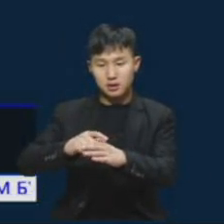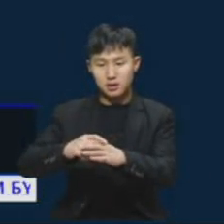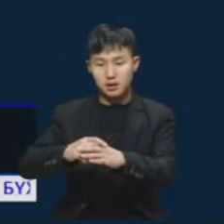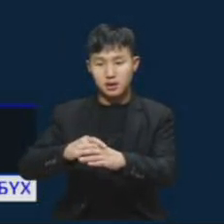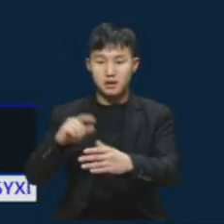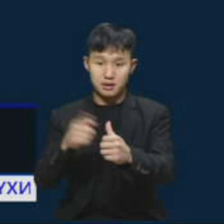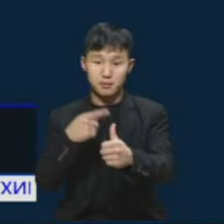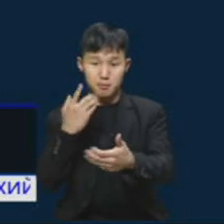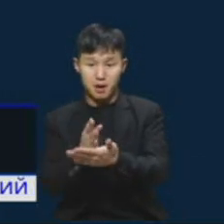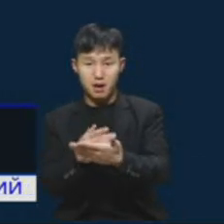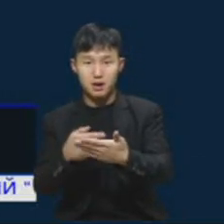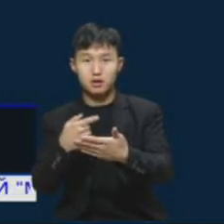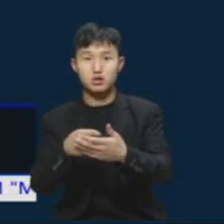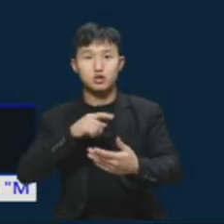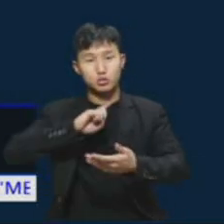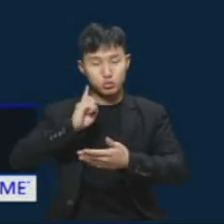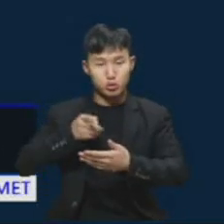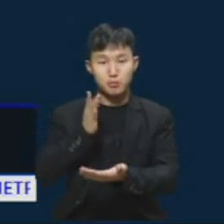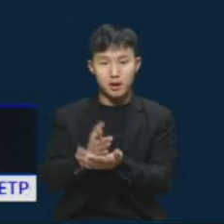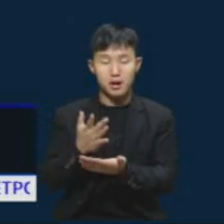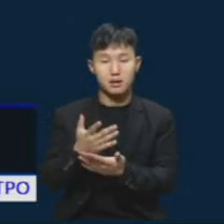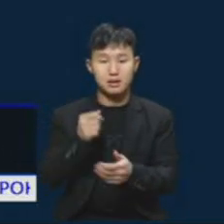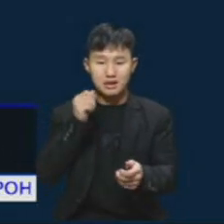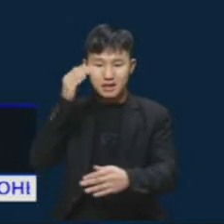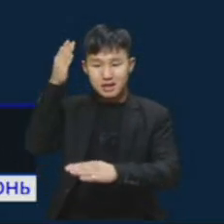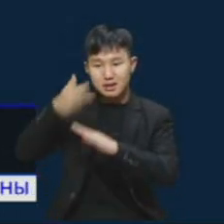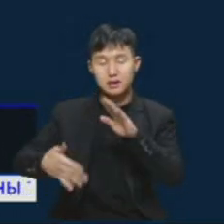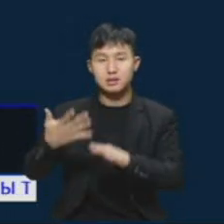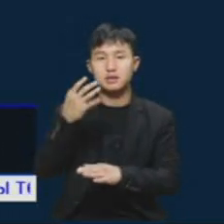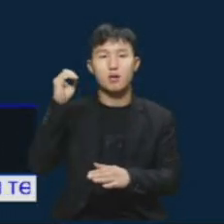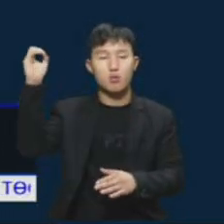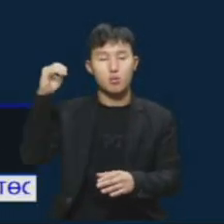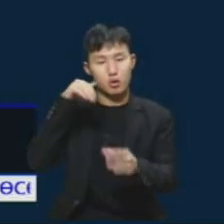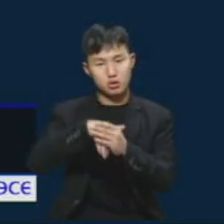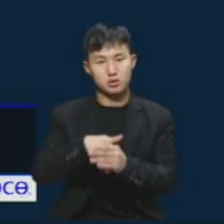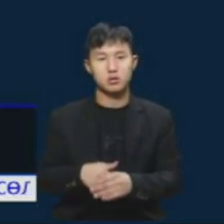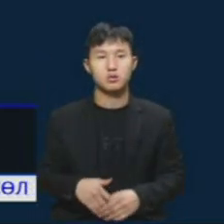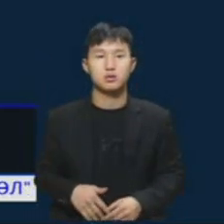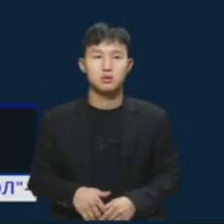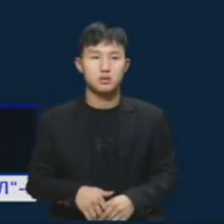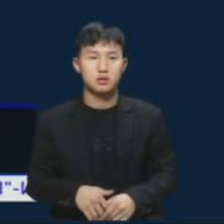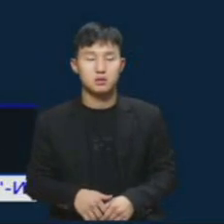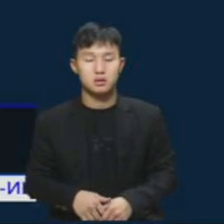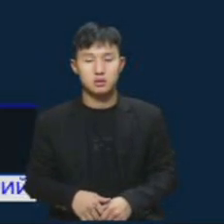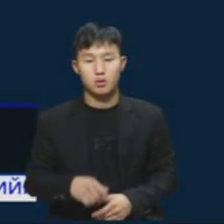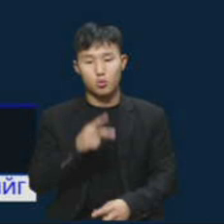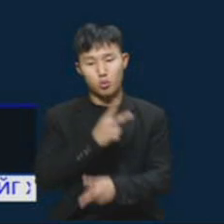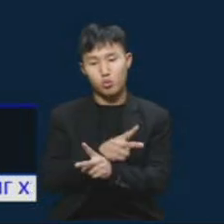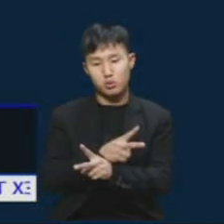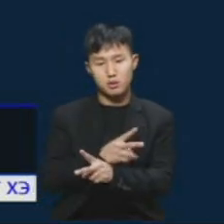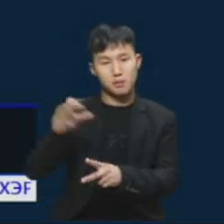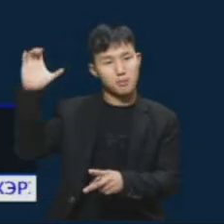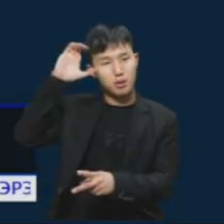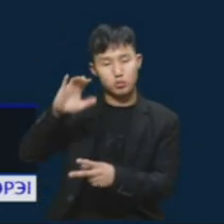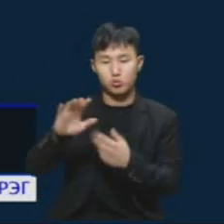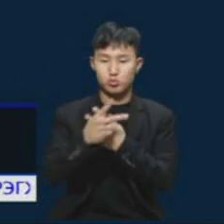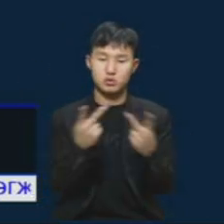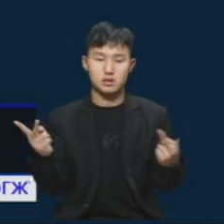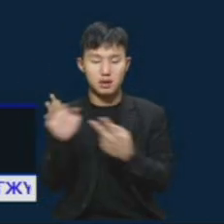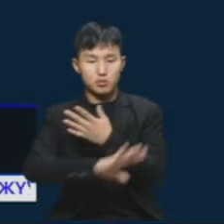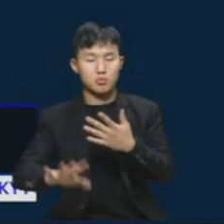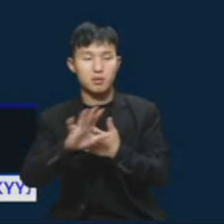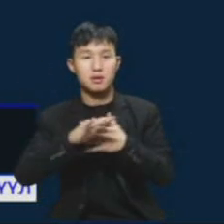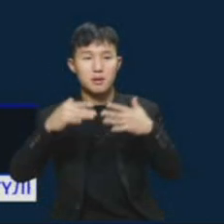зөвшөөрөлтэй такси үйлчилгээг 50% хөнгөлөхөөр заачээ. За төлбөр төсийн төлбөрөөс чөлөөлөх залтад хууль сахиулах үндэсний аюулгүй байдлыг хангах тусгаалсан чиг